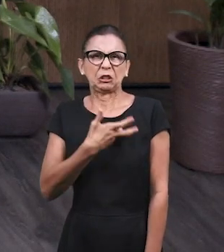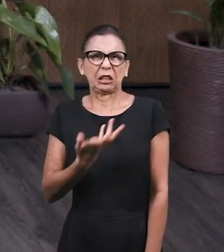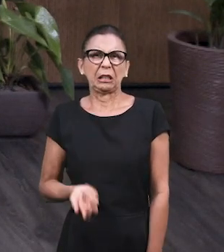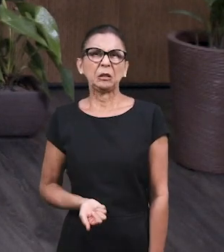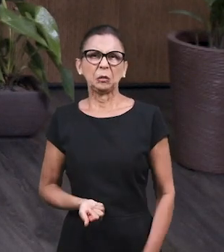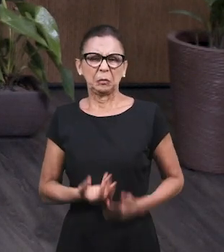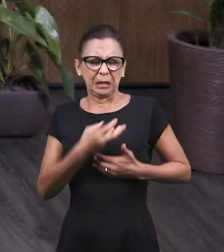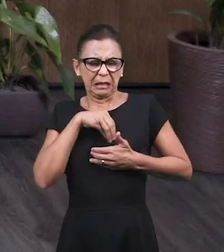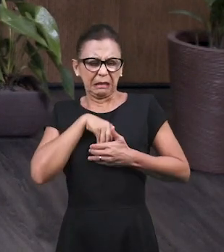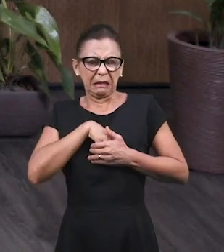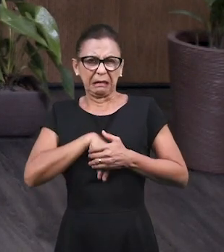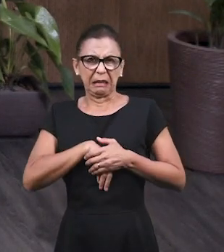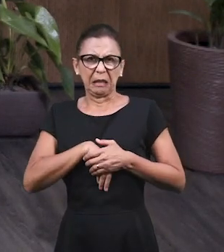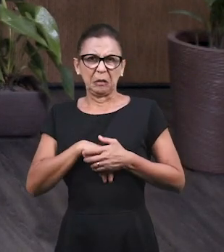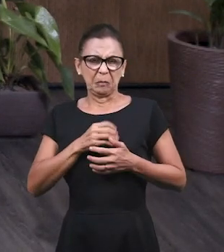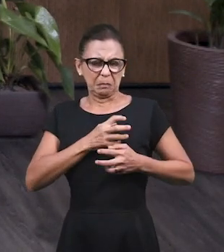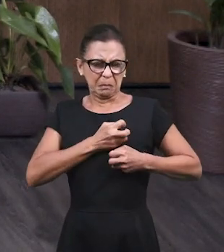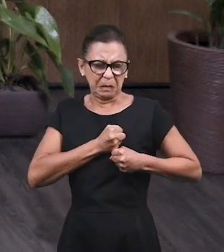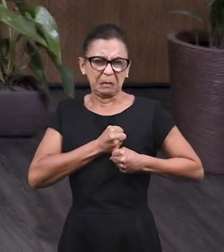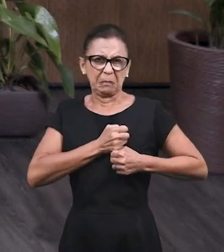d'aine. Son cœur